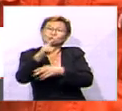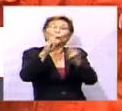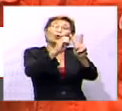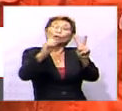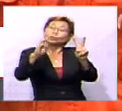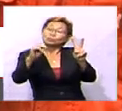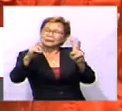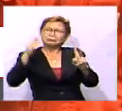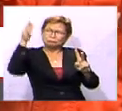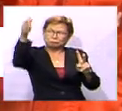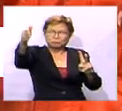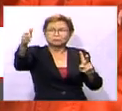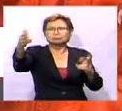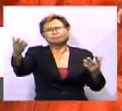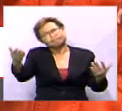datang insyaAllah